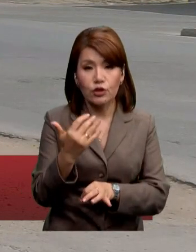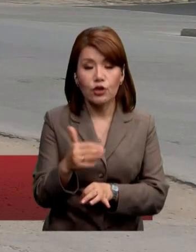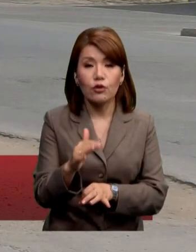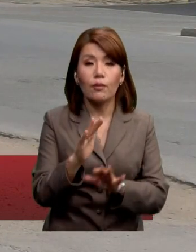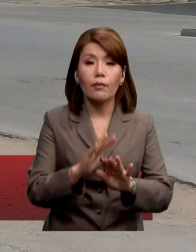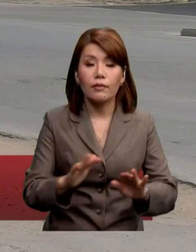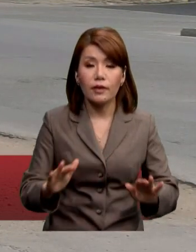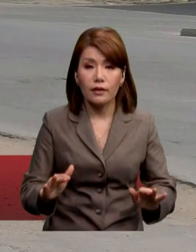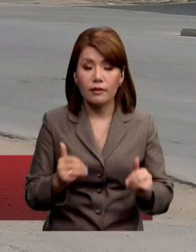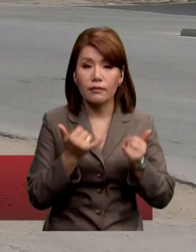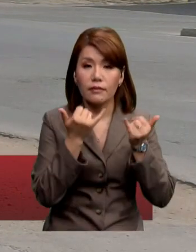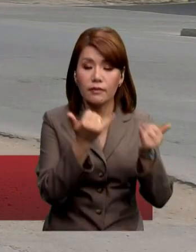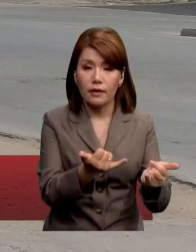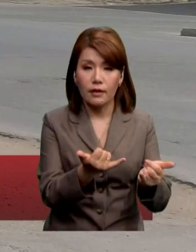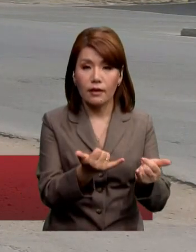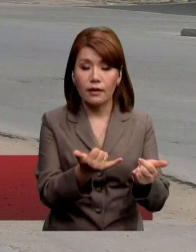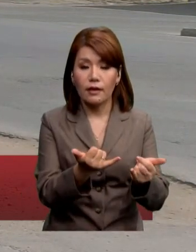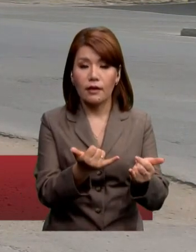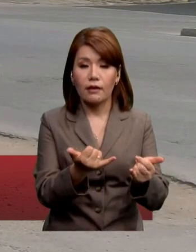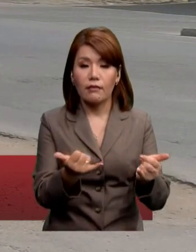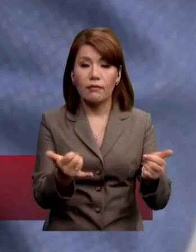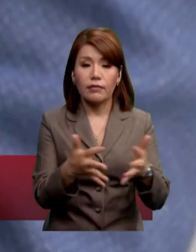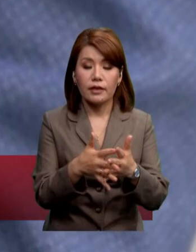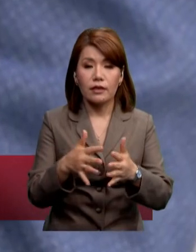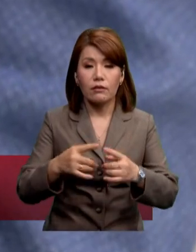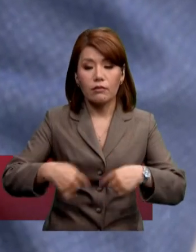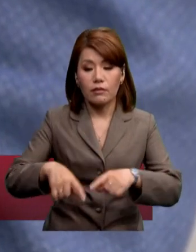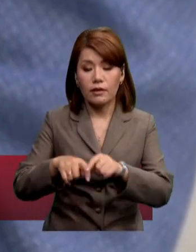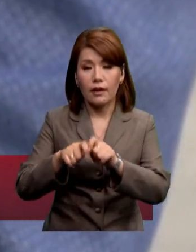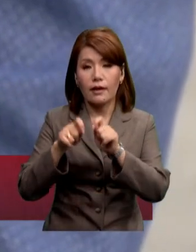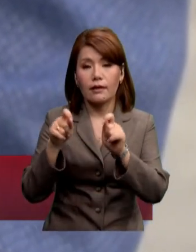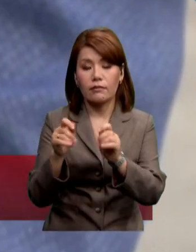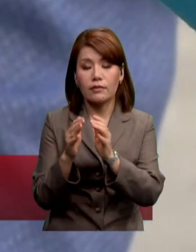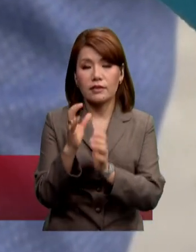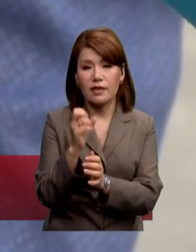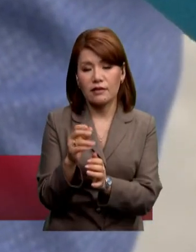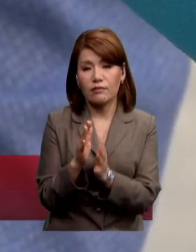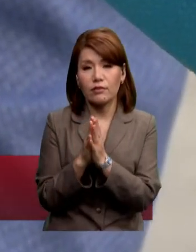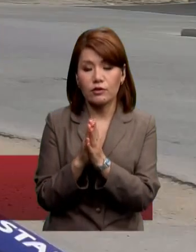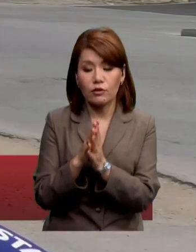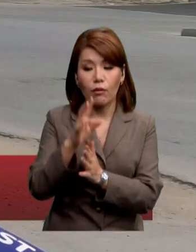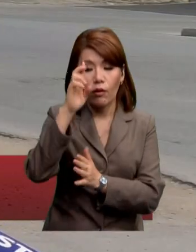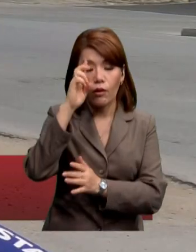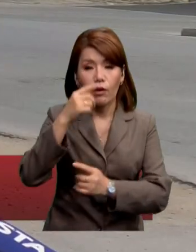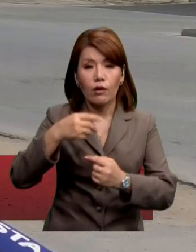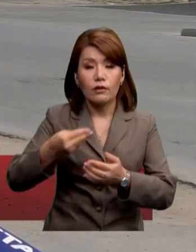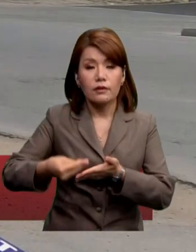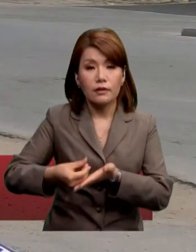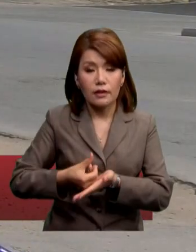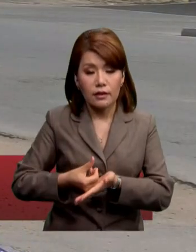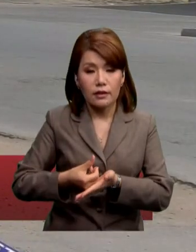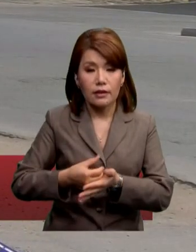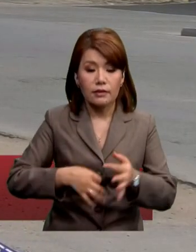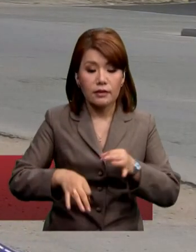жаңағы осы жапсарлас мекеме құрса жаңа бала шығармаған десе. Алдағы бюджеттік жаңағы толтыра